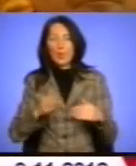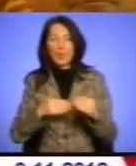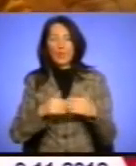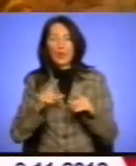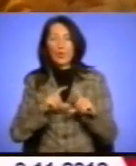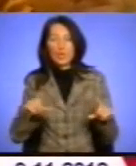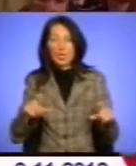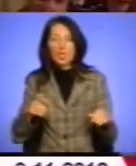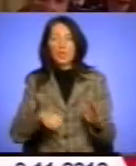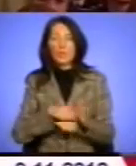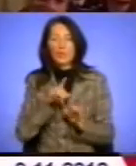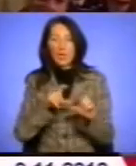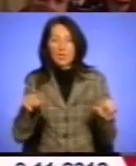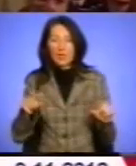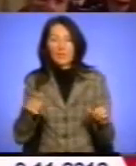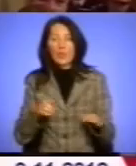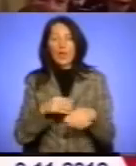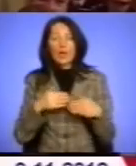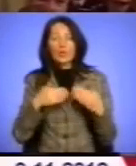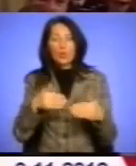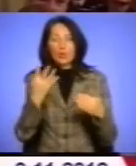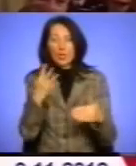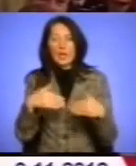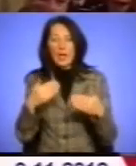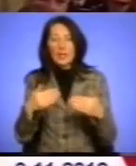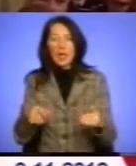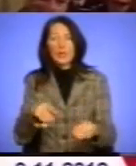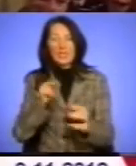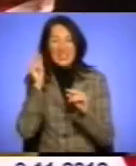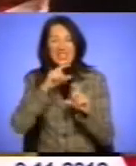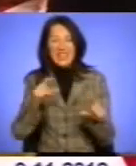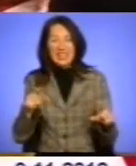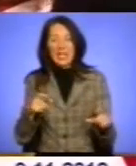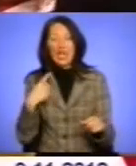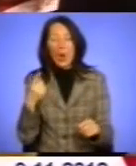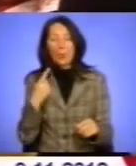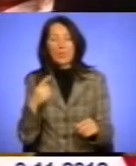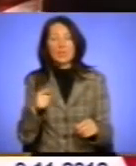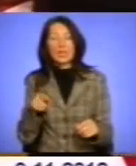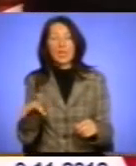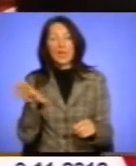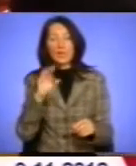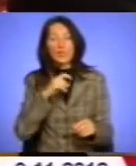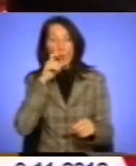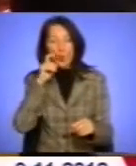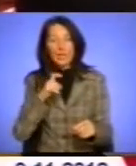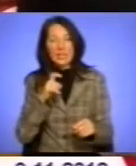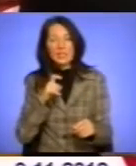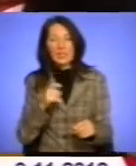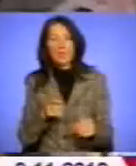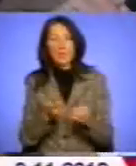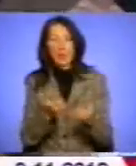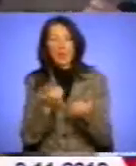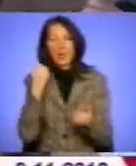у 4 етапи – шкільний, районний, обласний, всеукраїнський. Переможці отримують диплом і цінні призи. Щороку